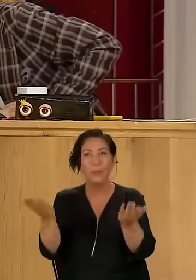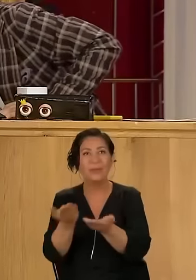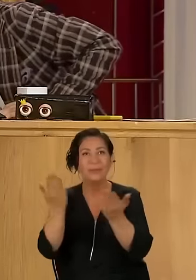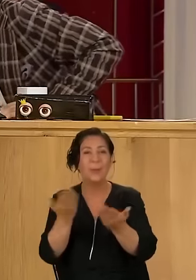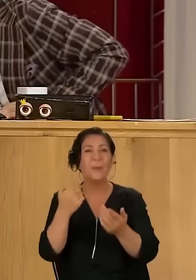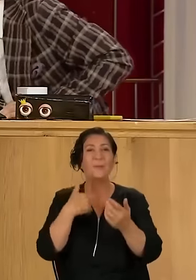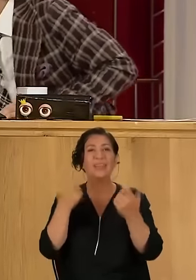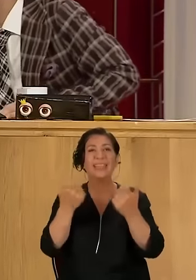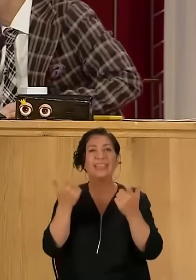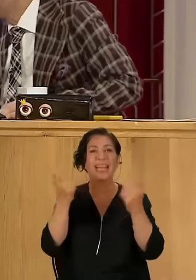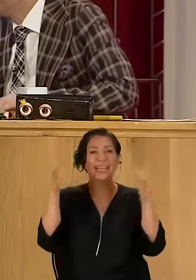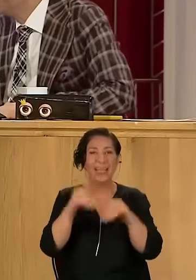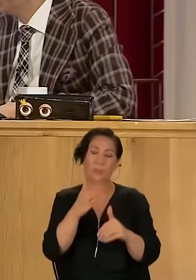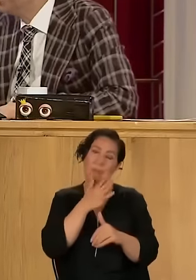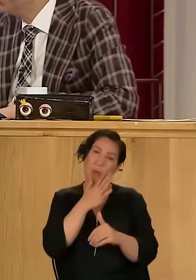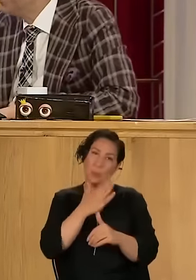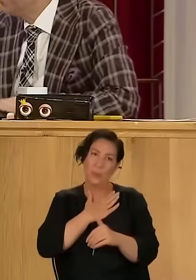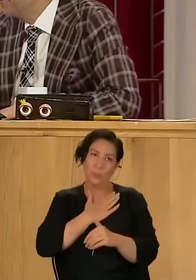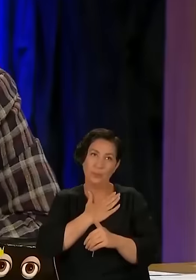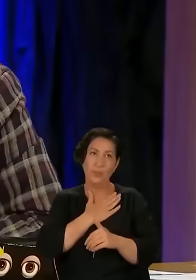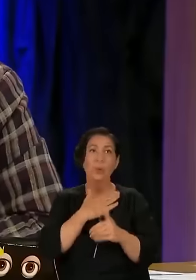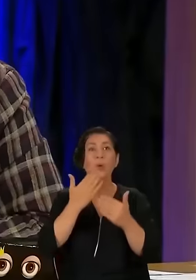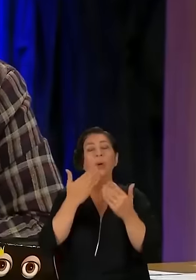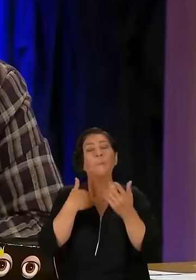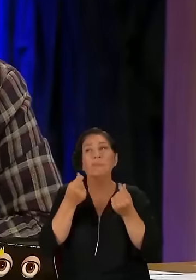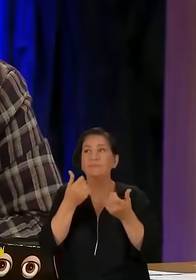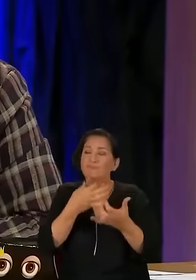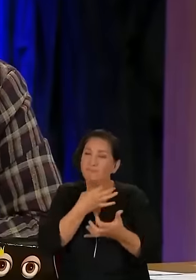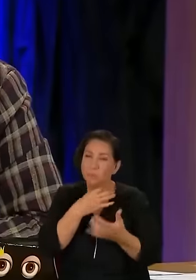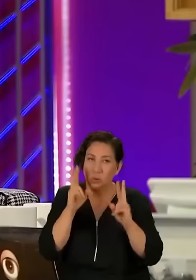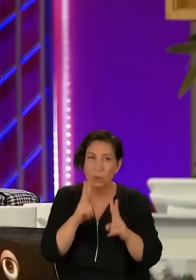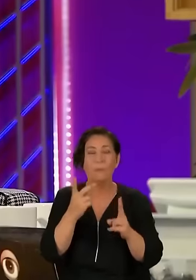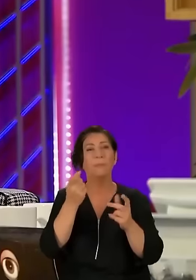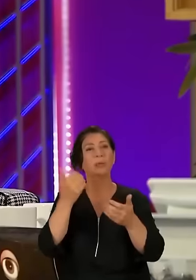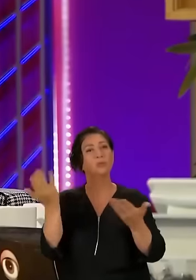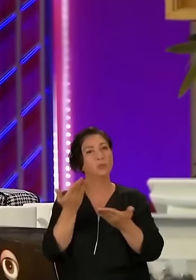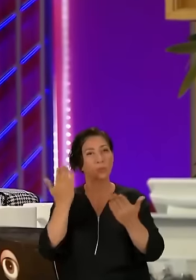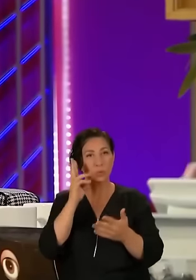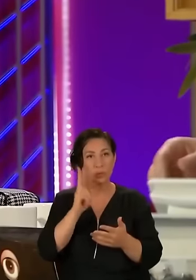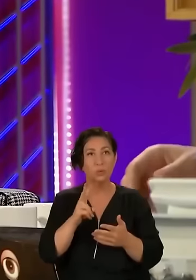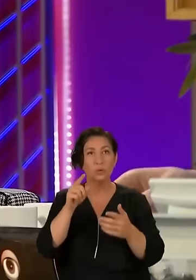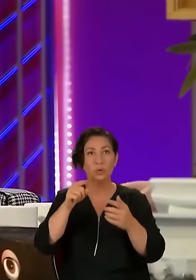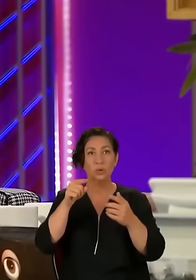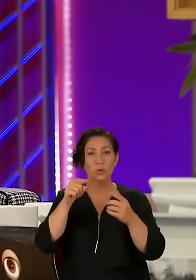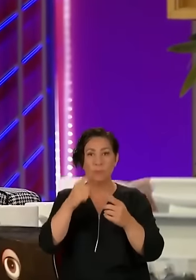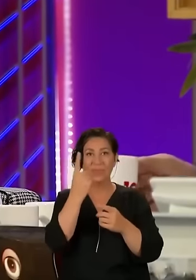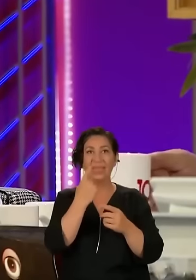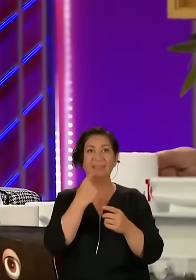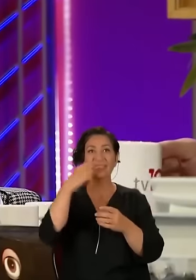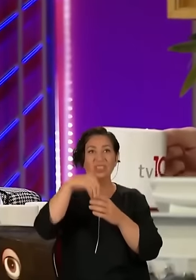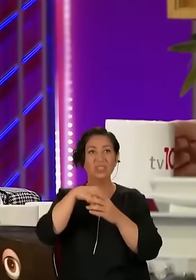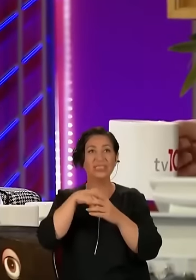Şimdi ben nereden geldiğimi çok iyi biliyorum. Yokluğu da gördüm, varlığı da gördüm. Şu bir yıl